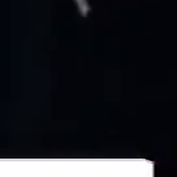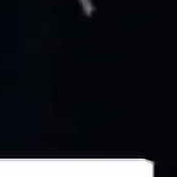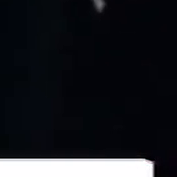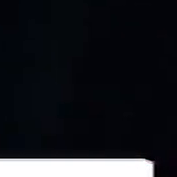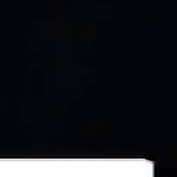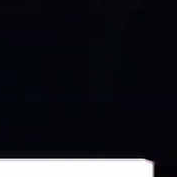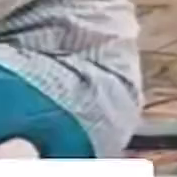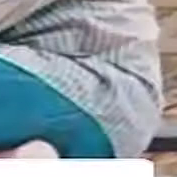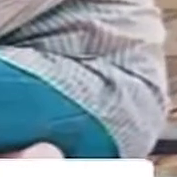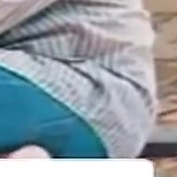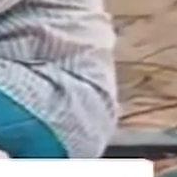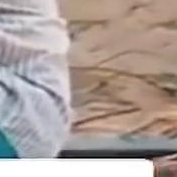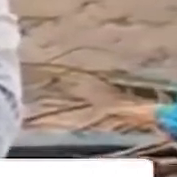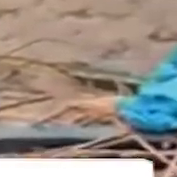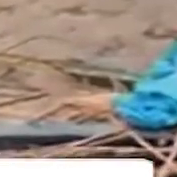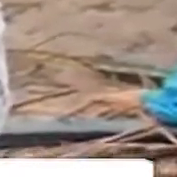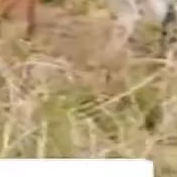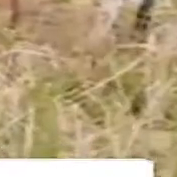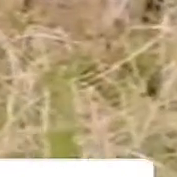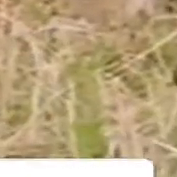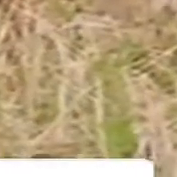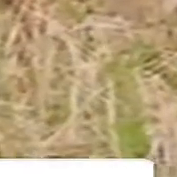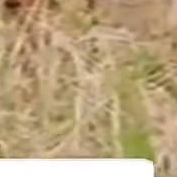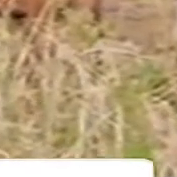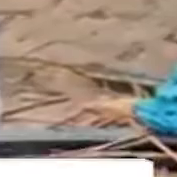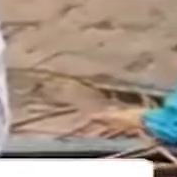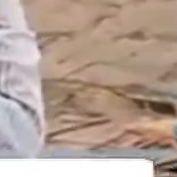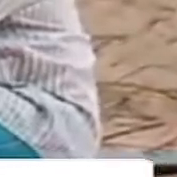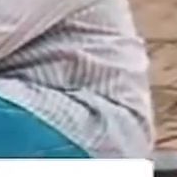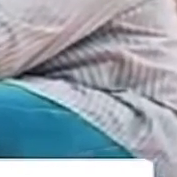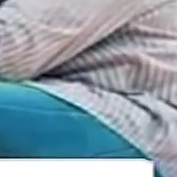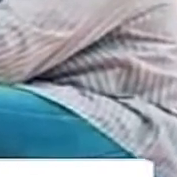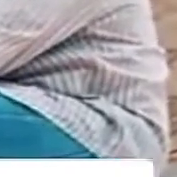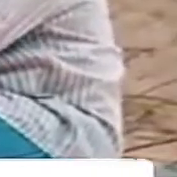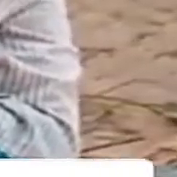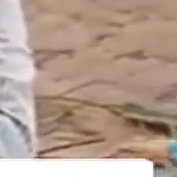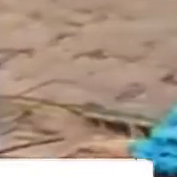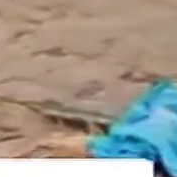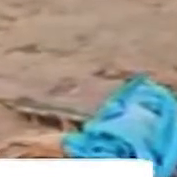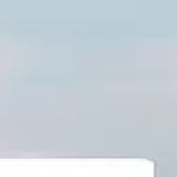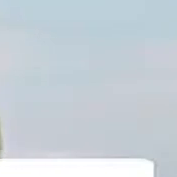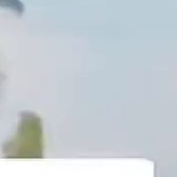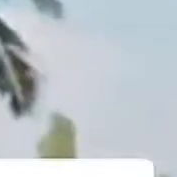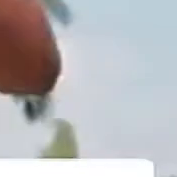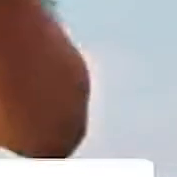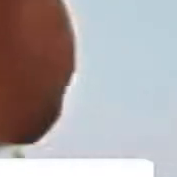Nikikosea usinifiche. Niweke wazi usilalamike. Kwa ajili yako niridhike.